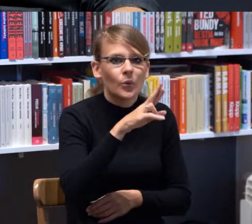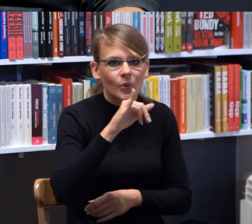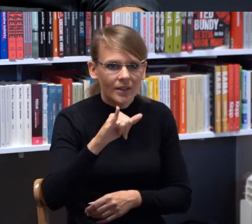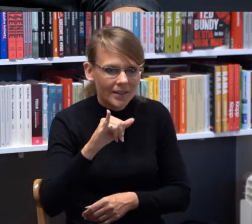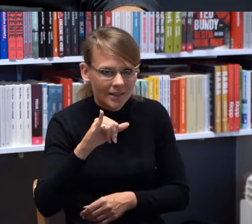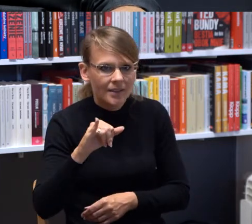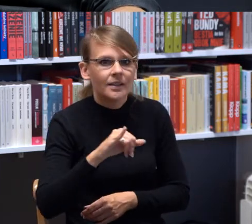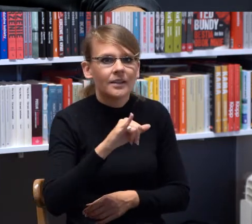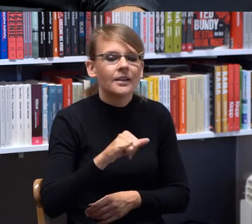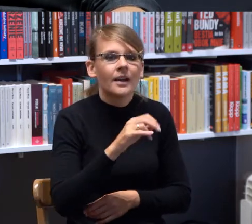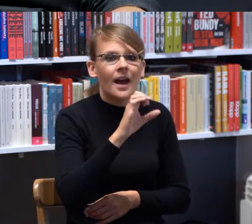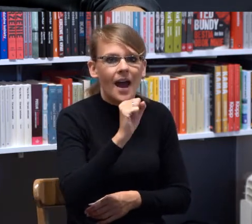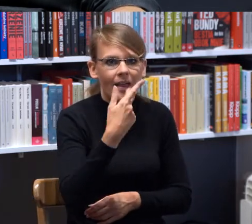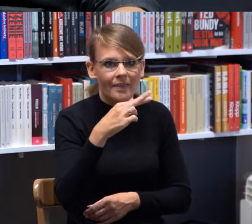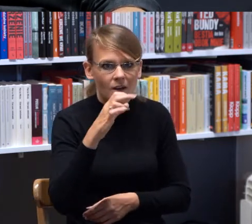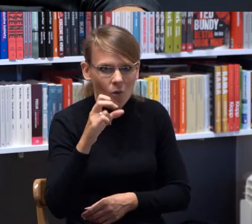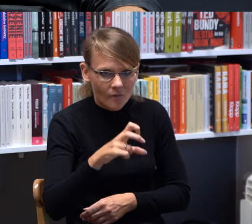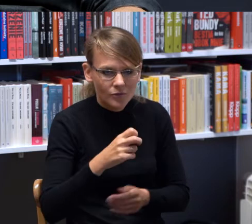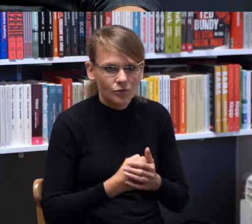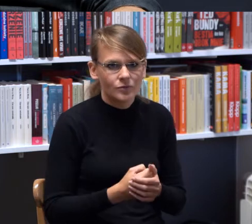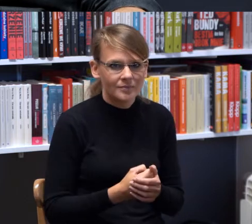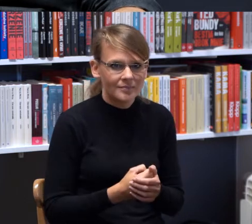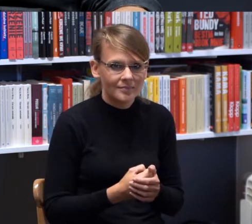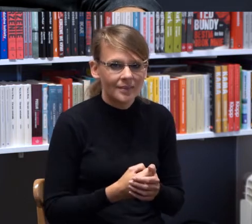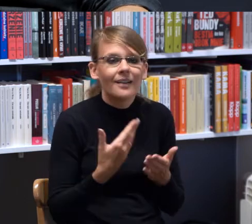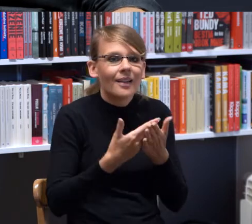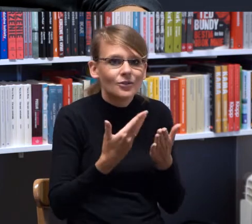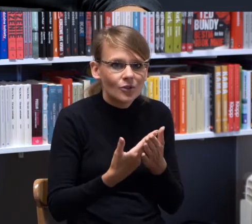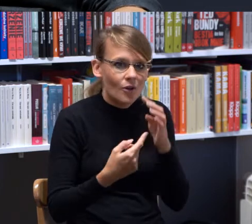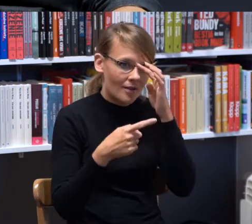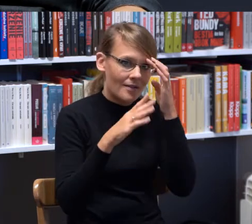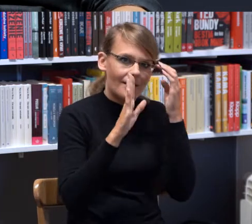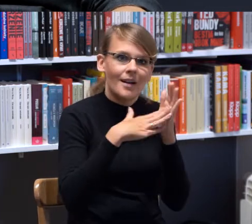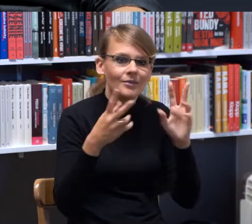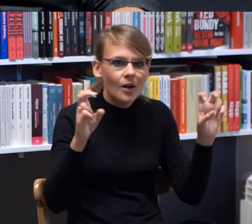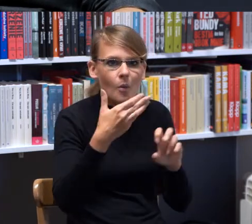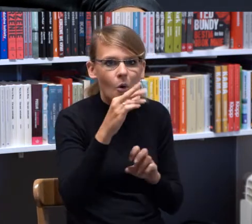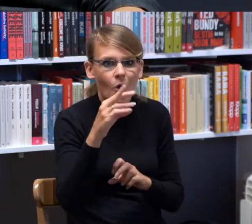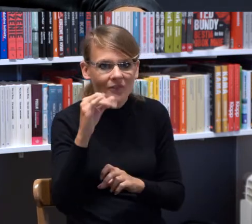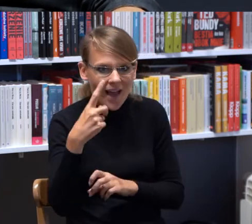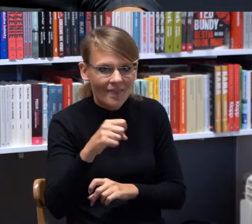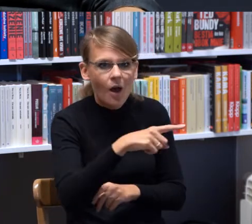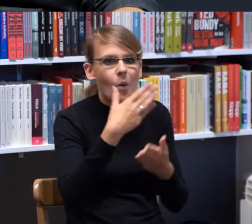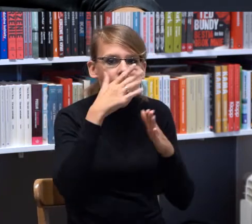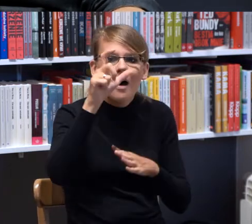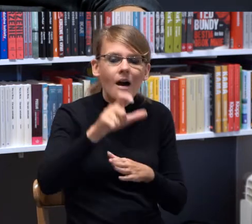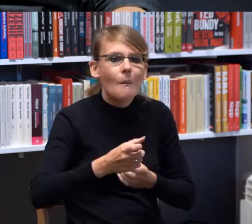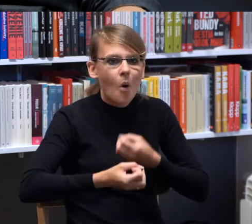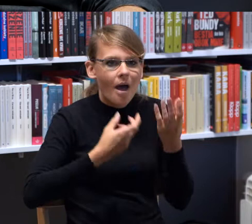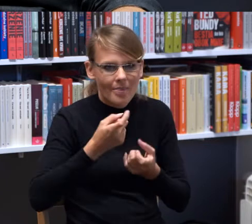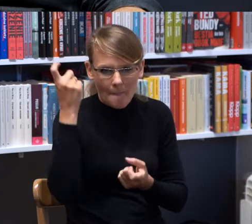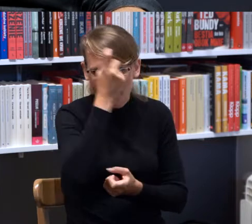czy Jurija. Jurija Andruchowicza, dlatego, że na przykład w Moskowiadzie on pokazuje tę figurę pijanego poety. On naprawdę jest